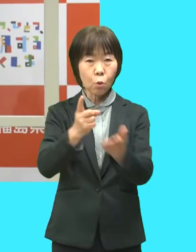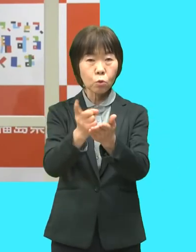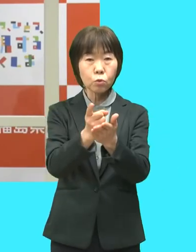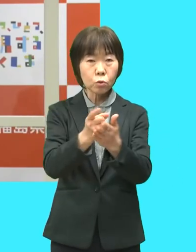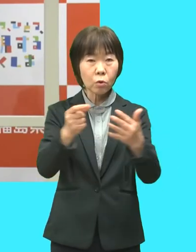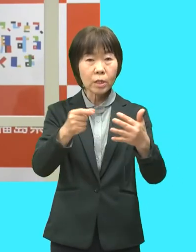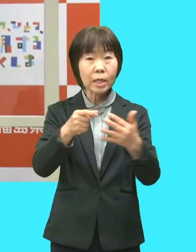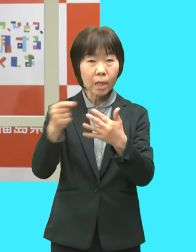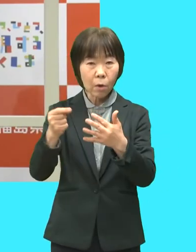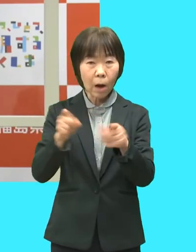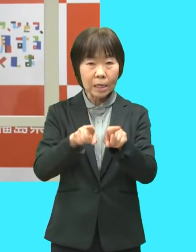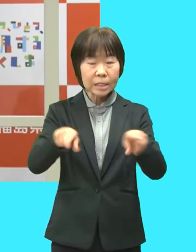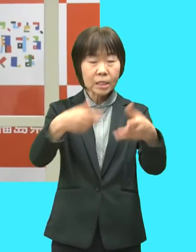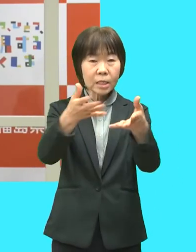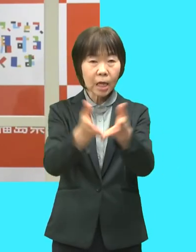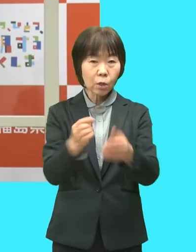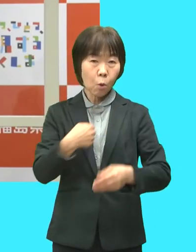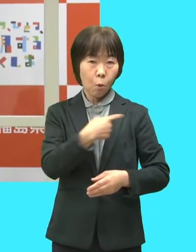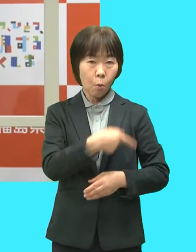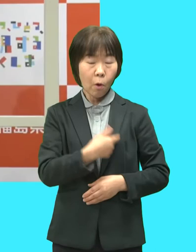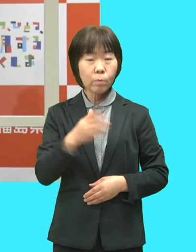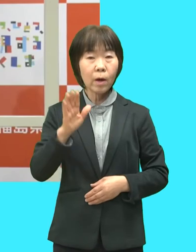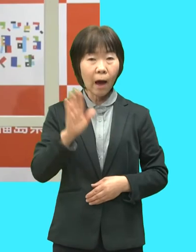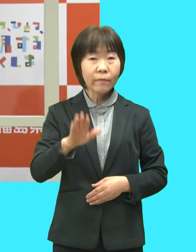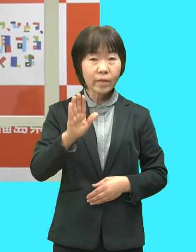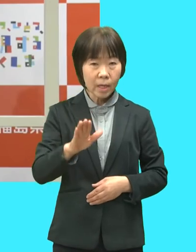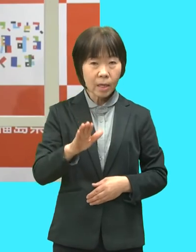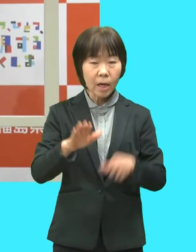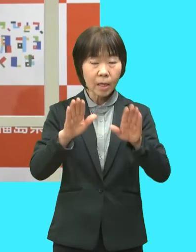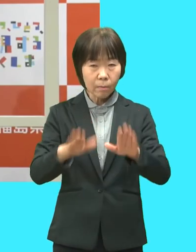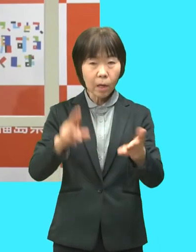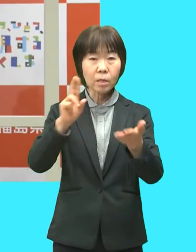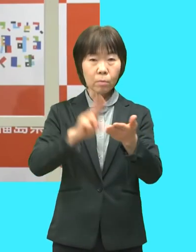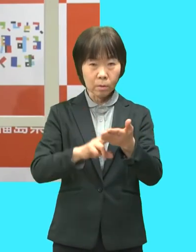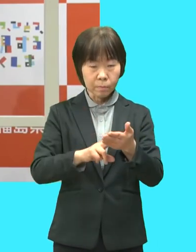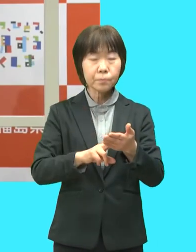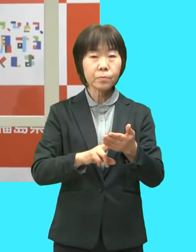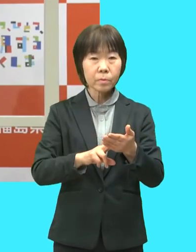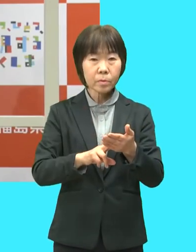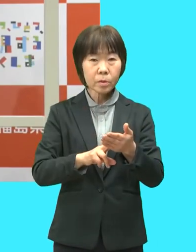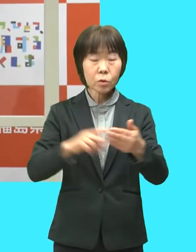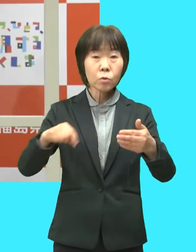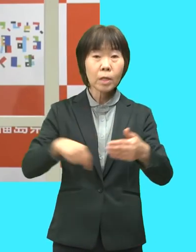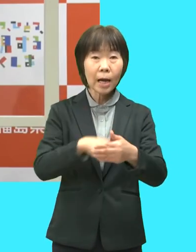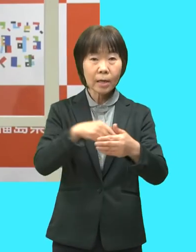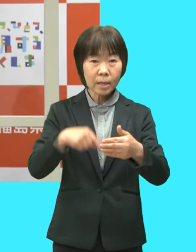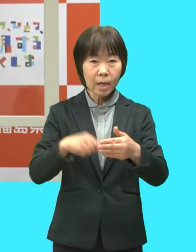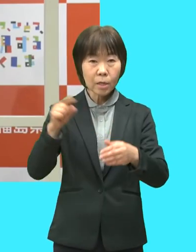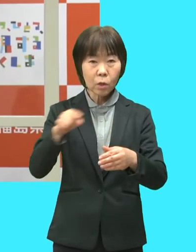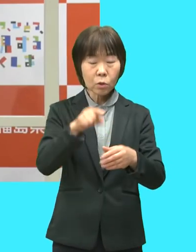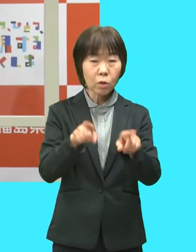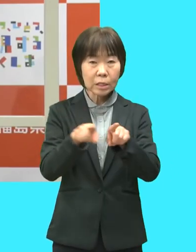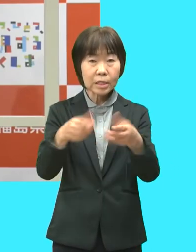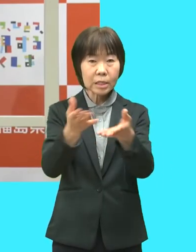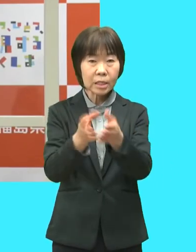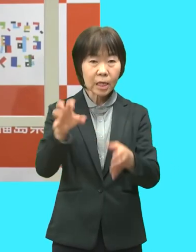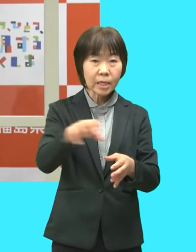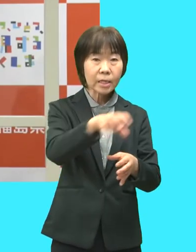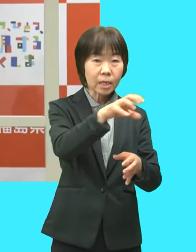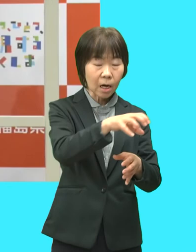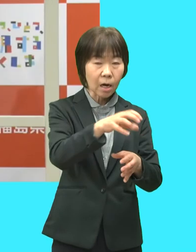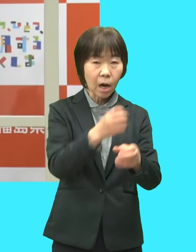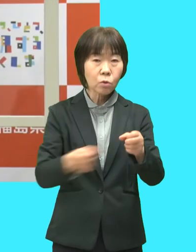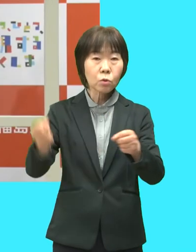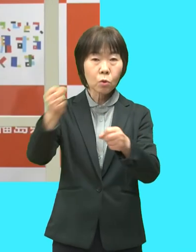定、各自治体の思いもあって今こういう状況になっておりますが、その中でそれぞれの自治体がですね、